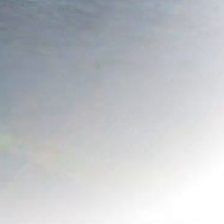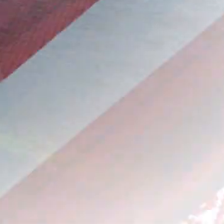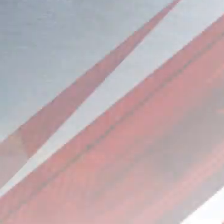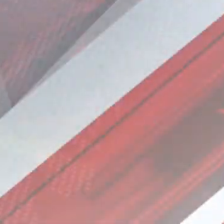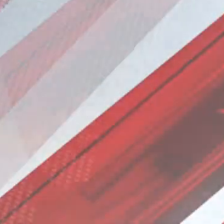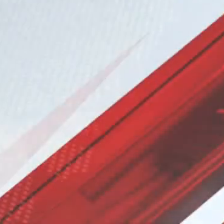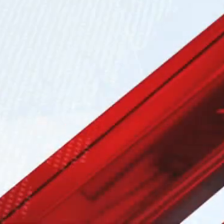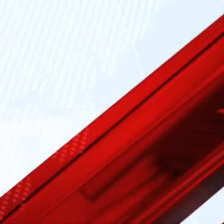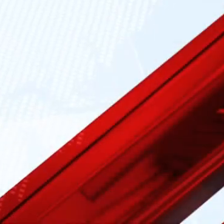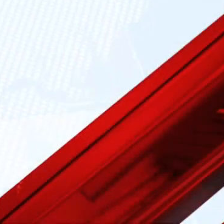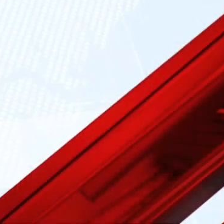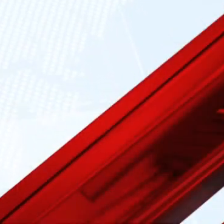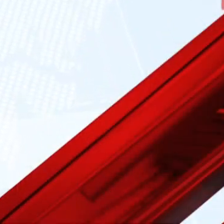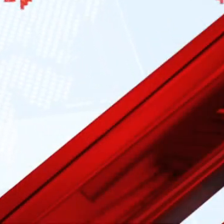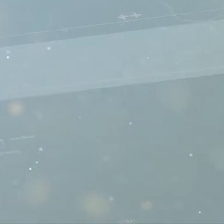секунду.